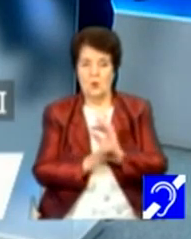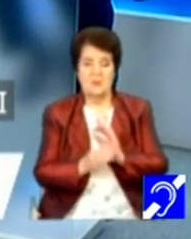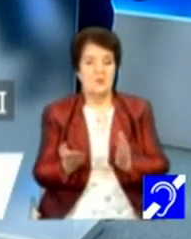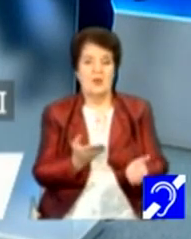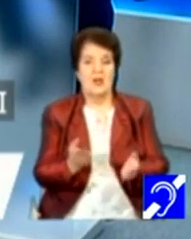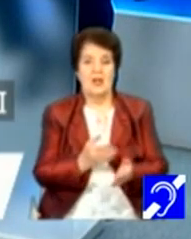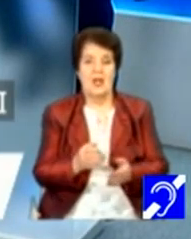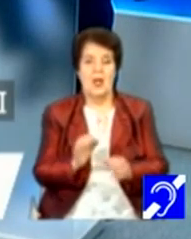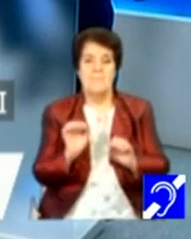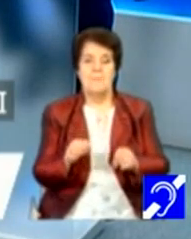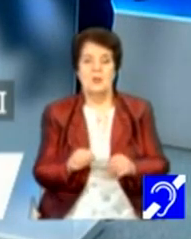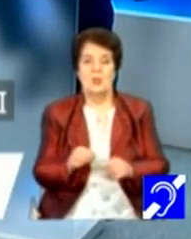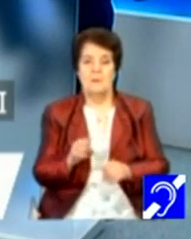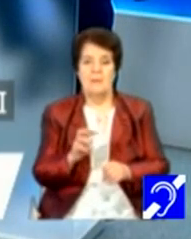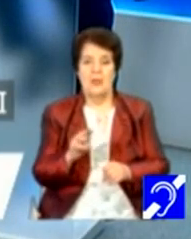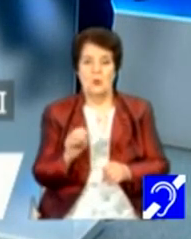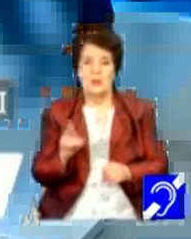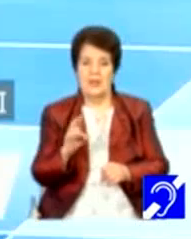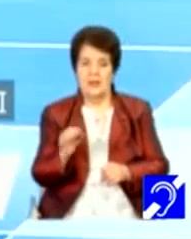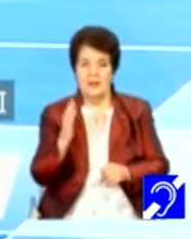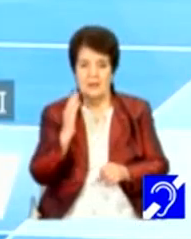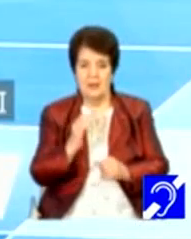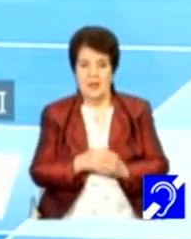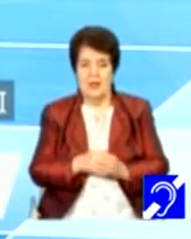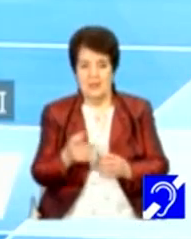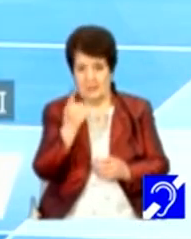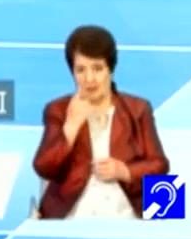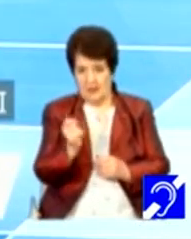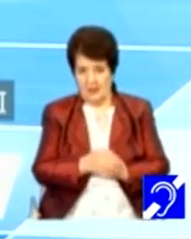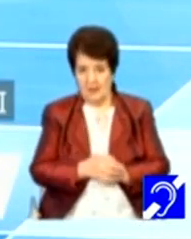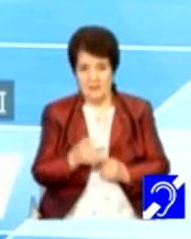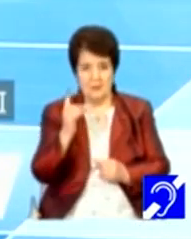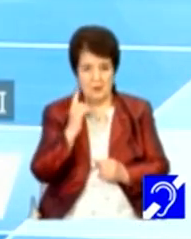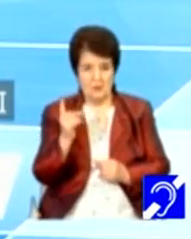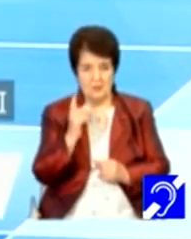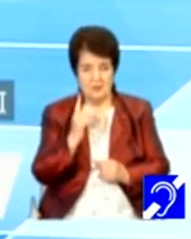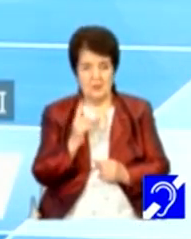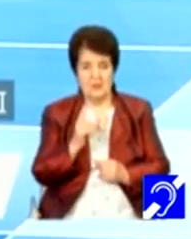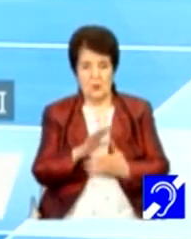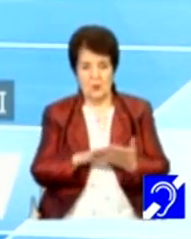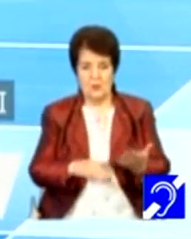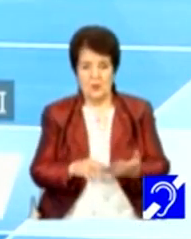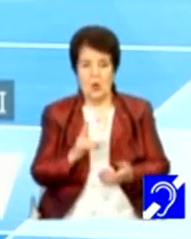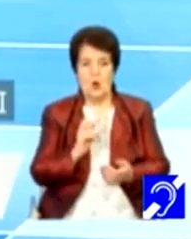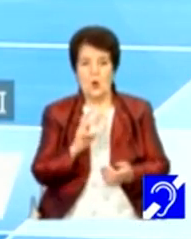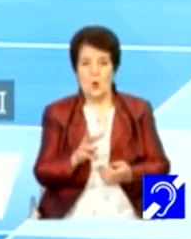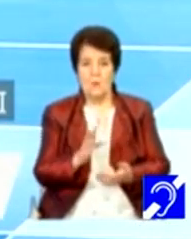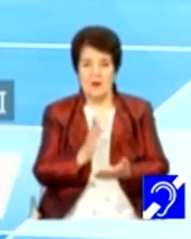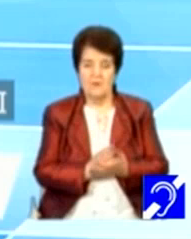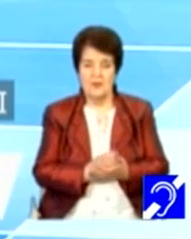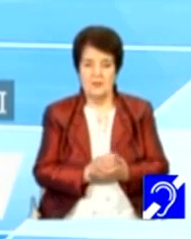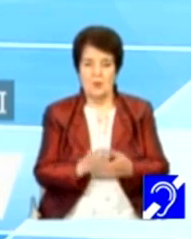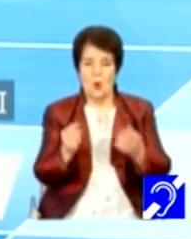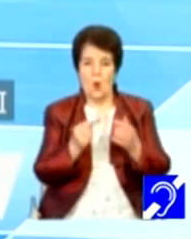fi metodele, soluțiile? Pentru că declarații de intenție am tot auzit și auzim în continuare, dar cum aveți de gând să